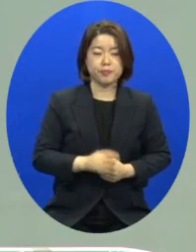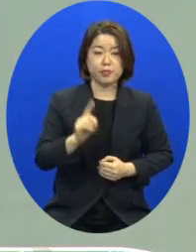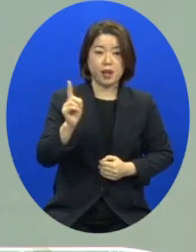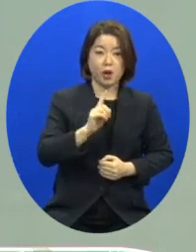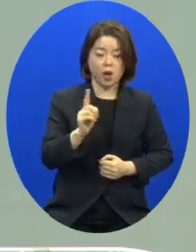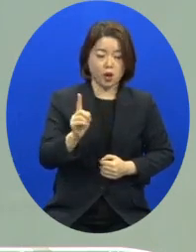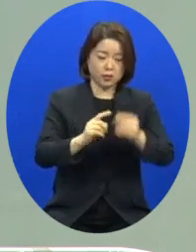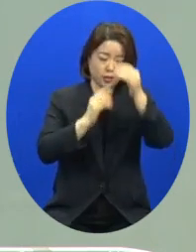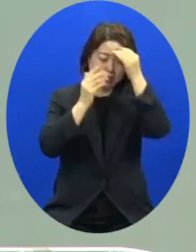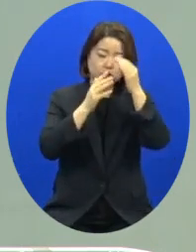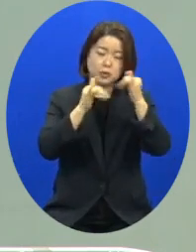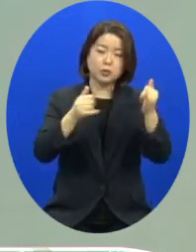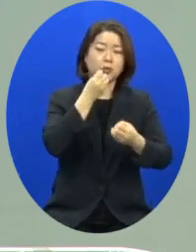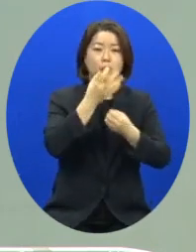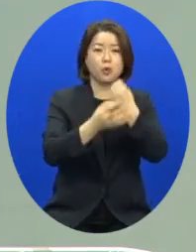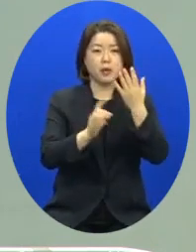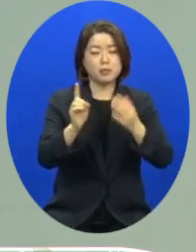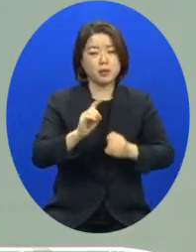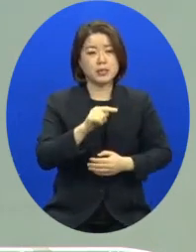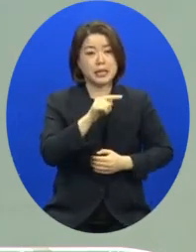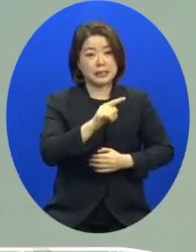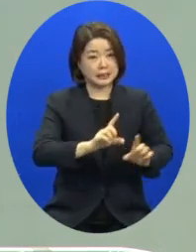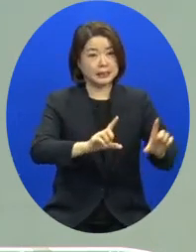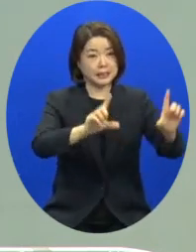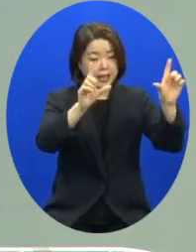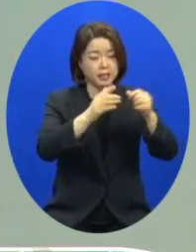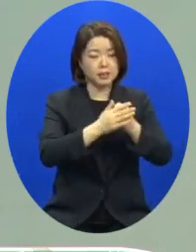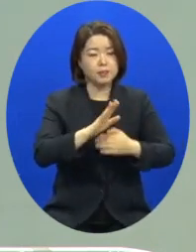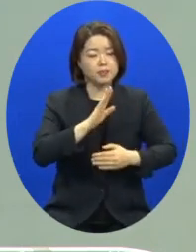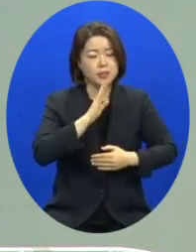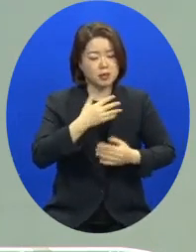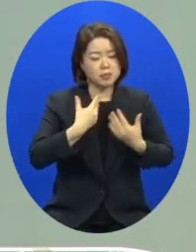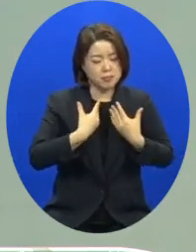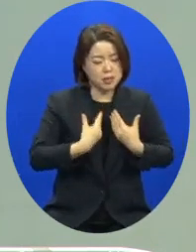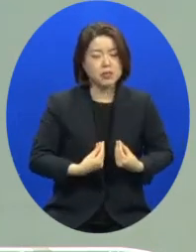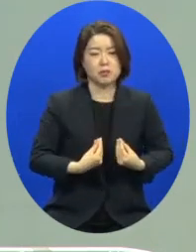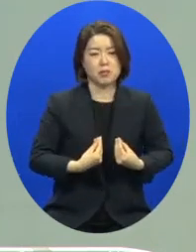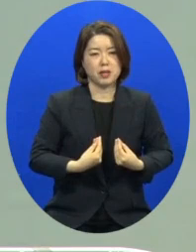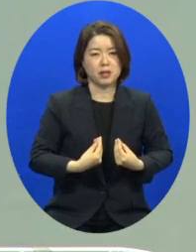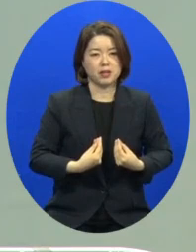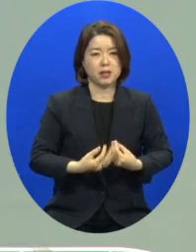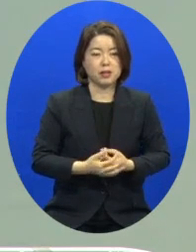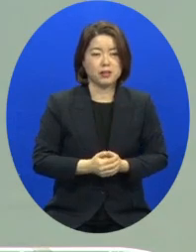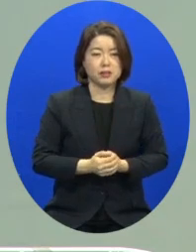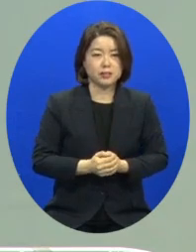성도가 고백했습니다. 그 해는 정말 절망이었습니다.